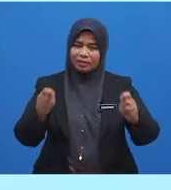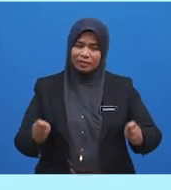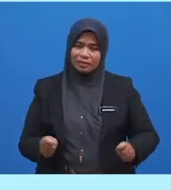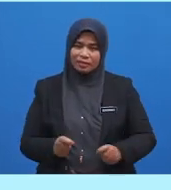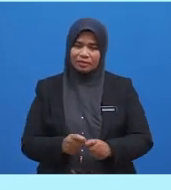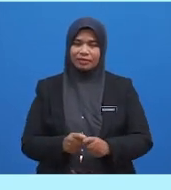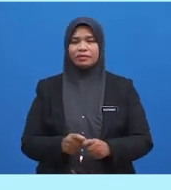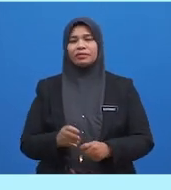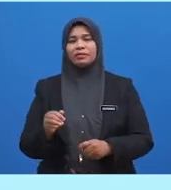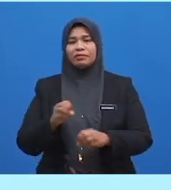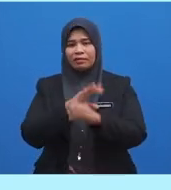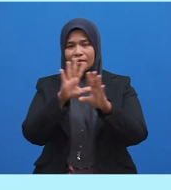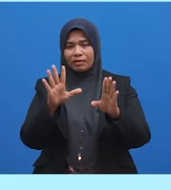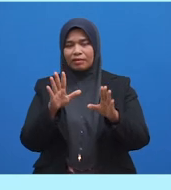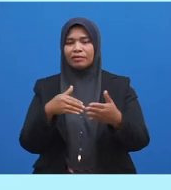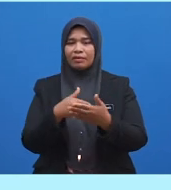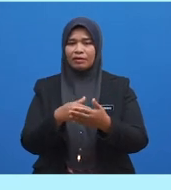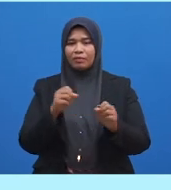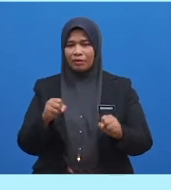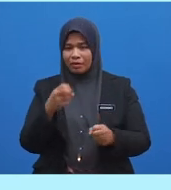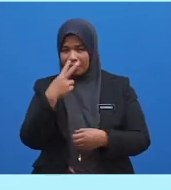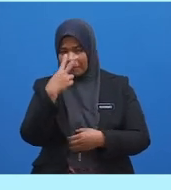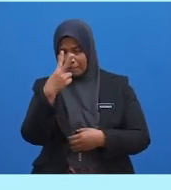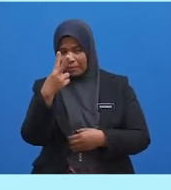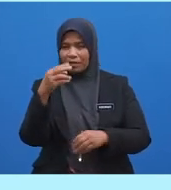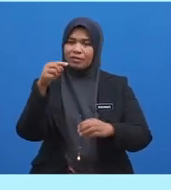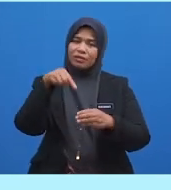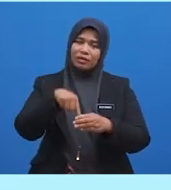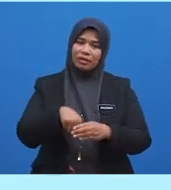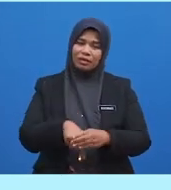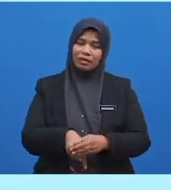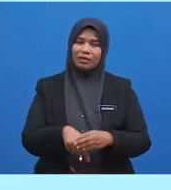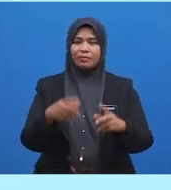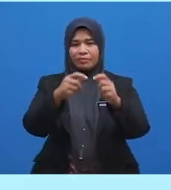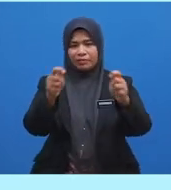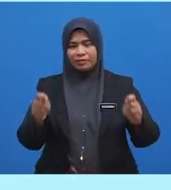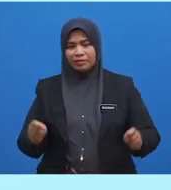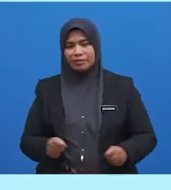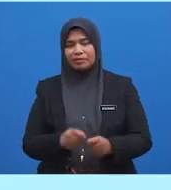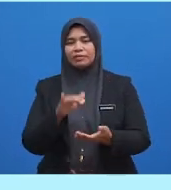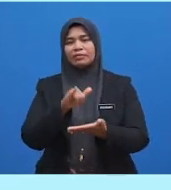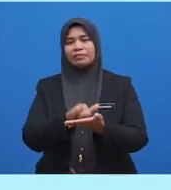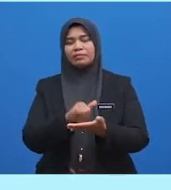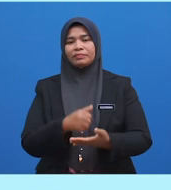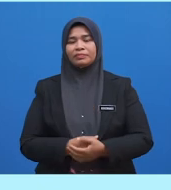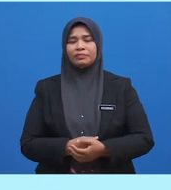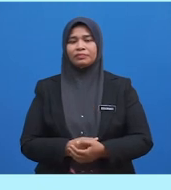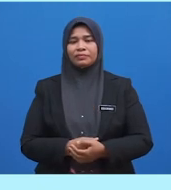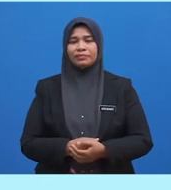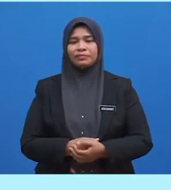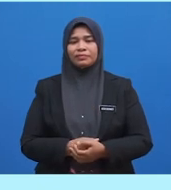sehingga kamu boleh melihat dasar Tasik tersebut hai hai